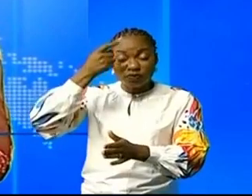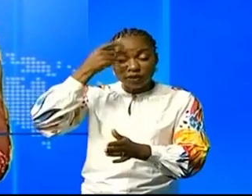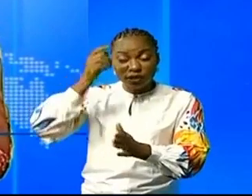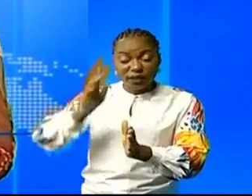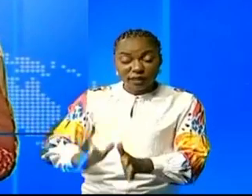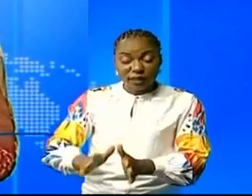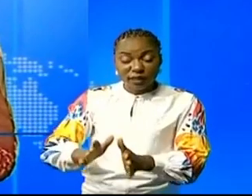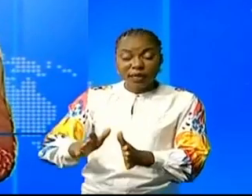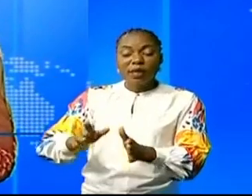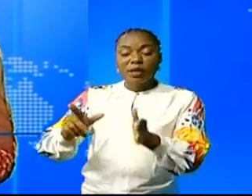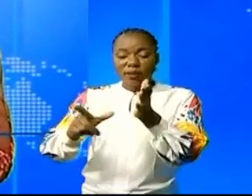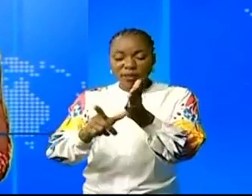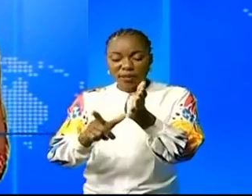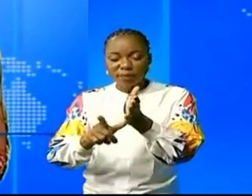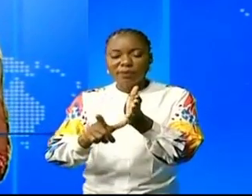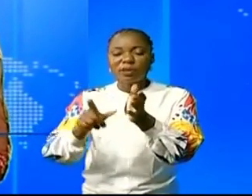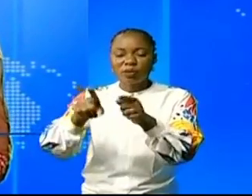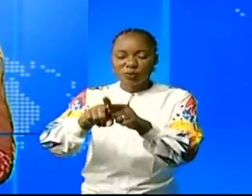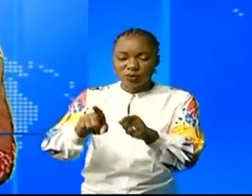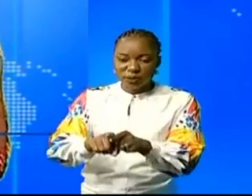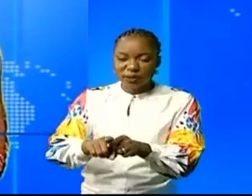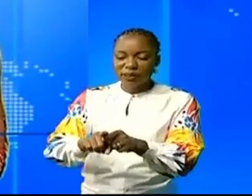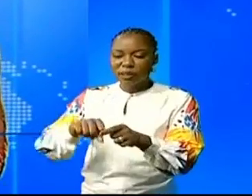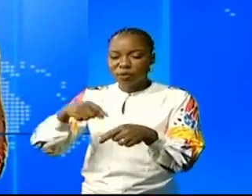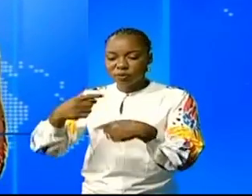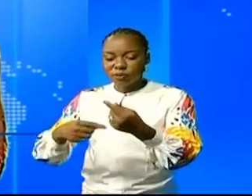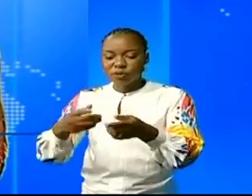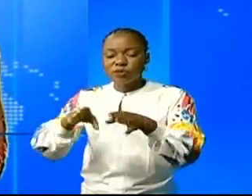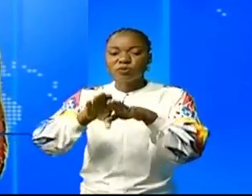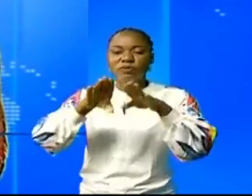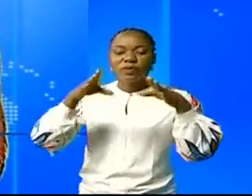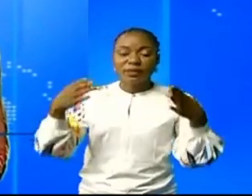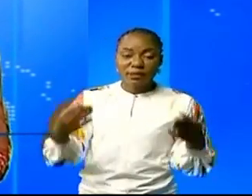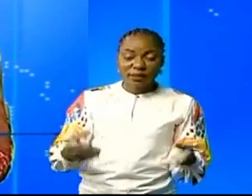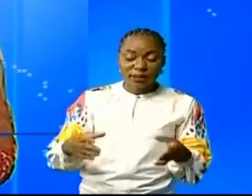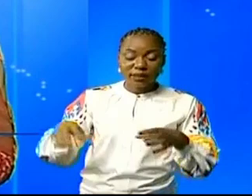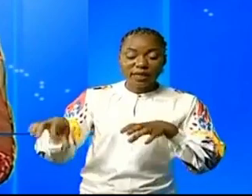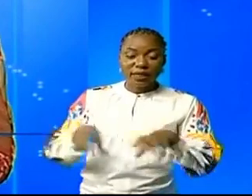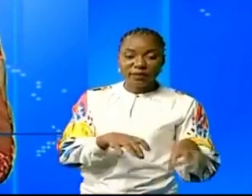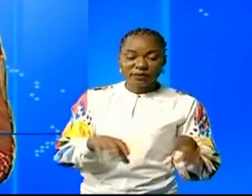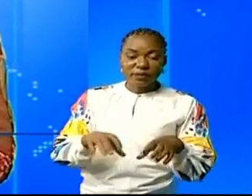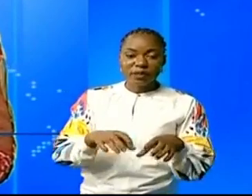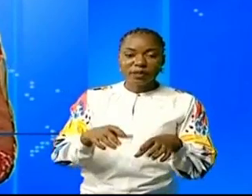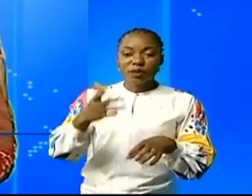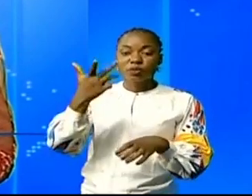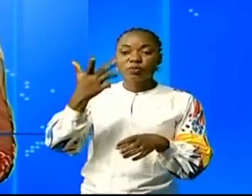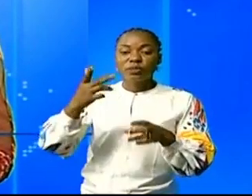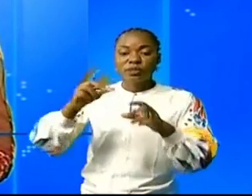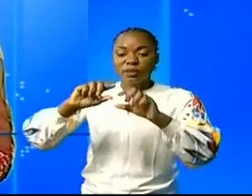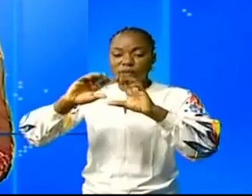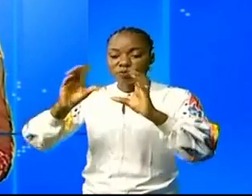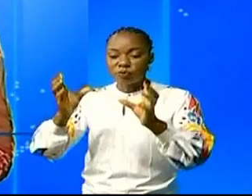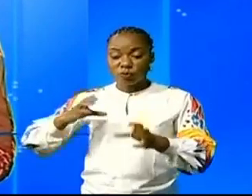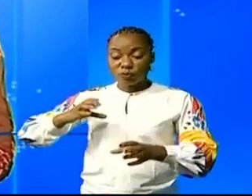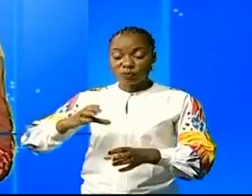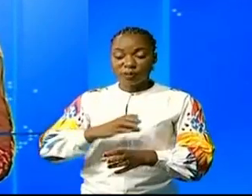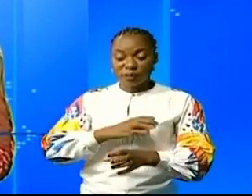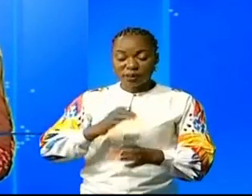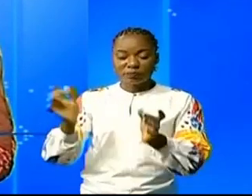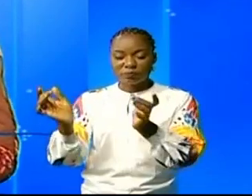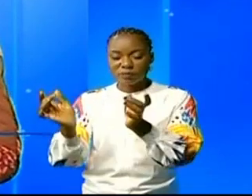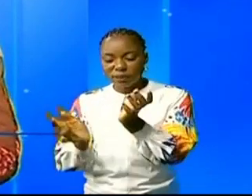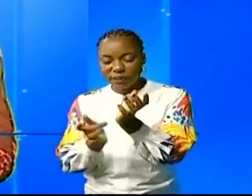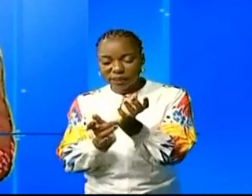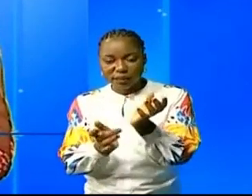Mongala, Serge Mongolo, a procédé au lancement des activités du 3e comité technique de concertation et suivi